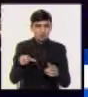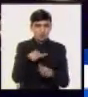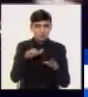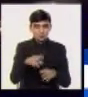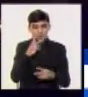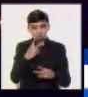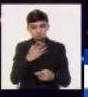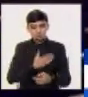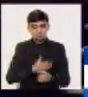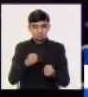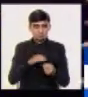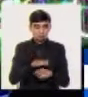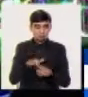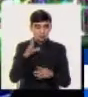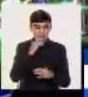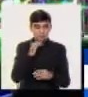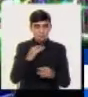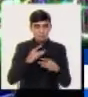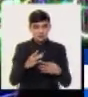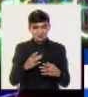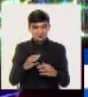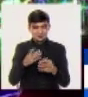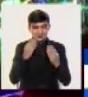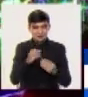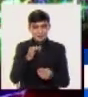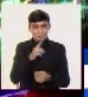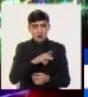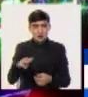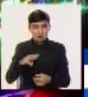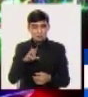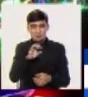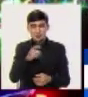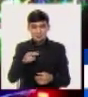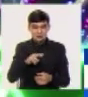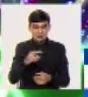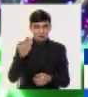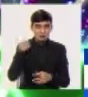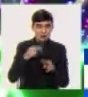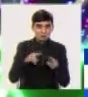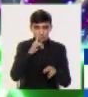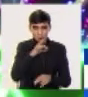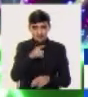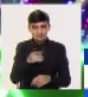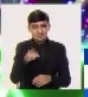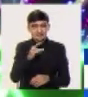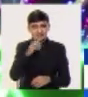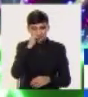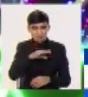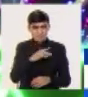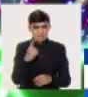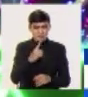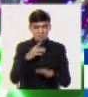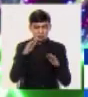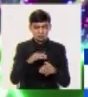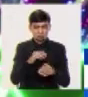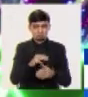спеша едут автомобили. Нынешний праздничный сезон для миллионов бразильцев будет не таким, как прежде. Эта страна много месяцев лидирует в